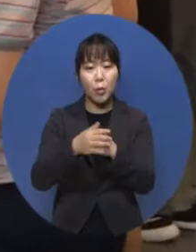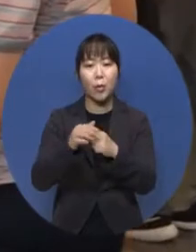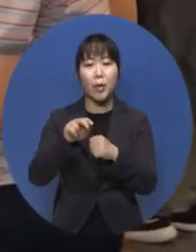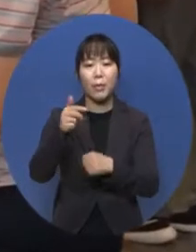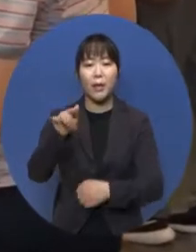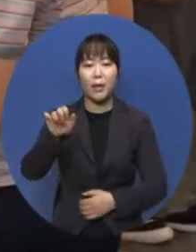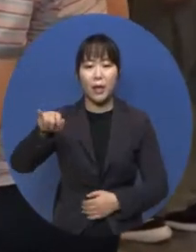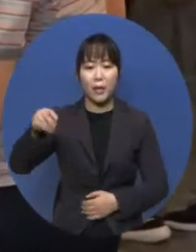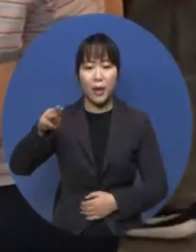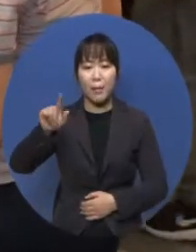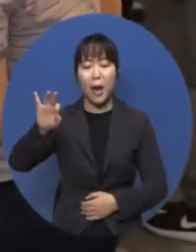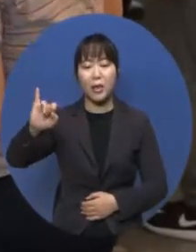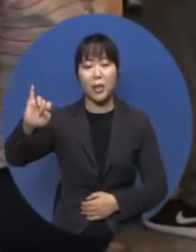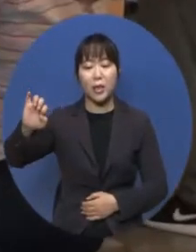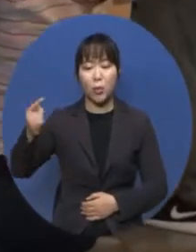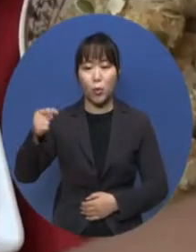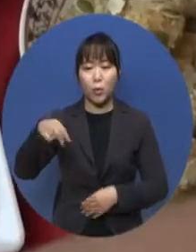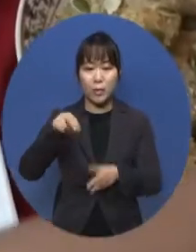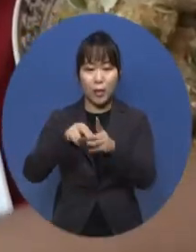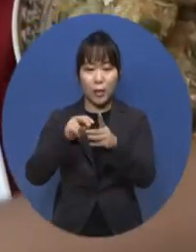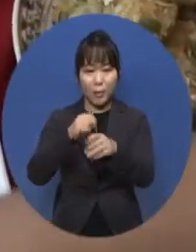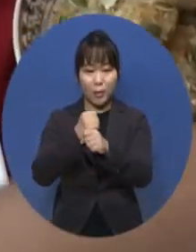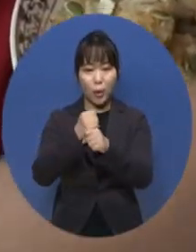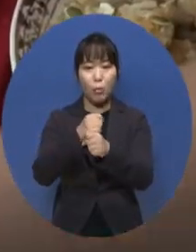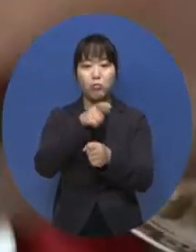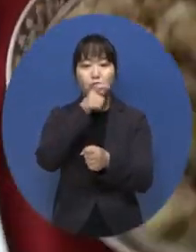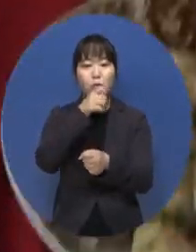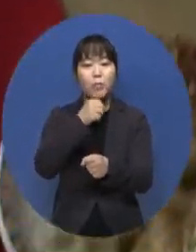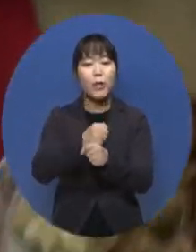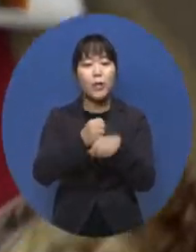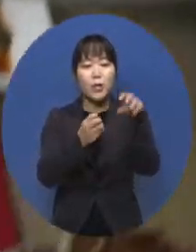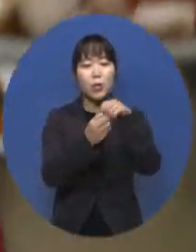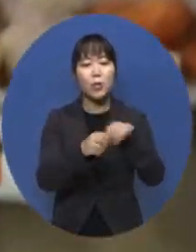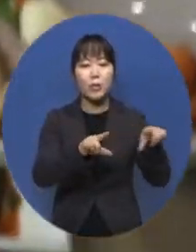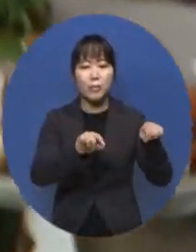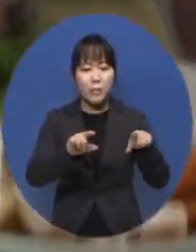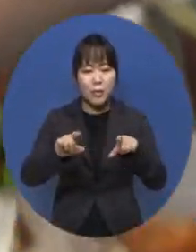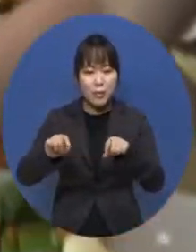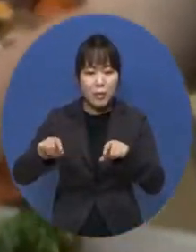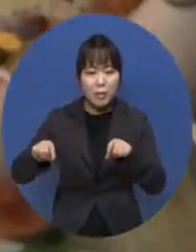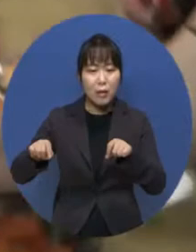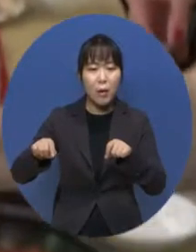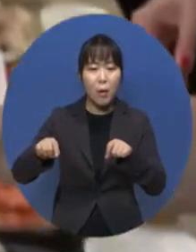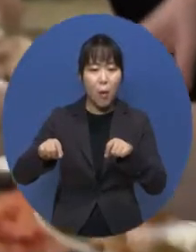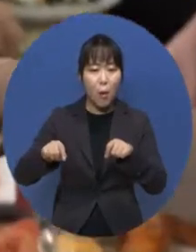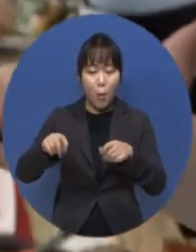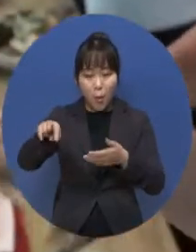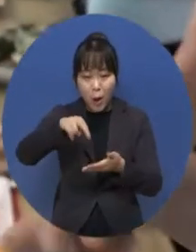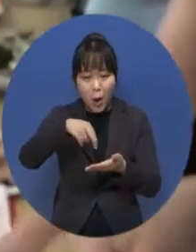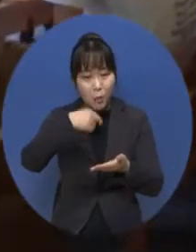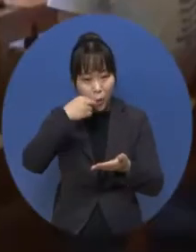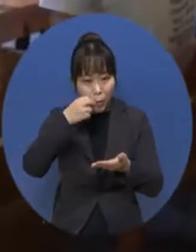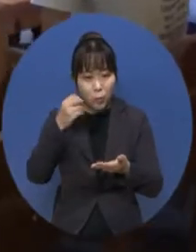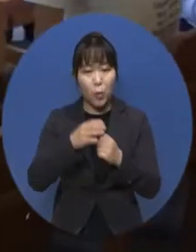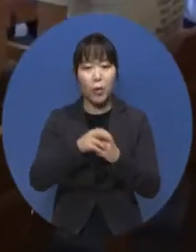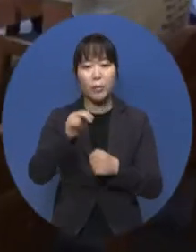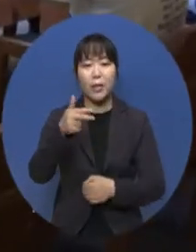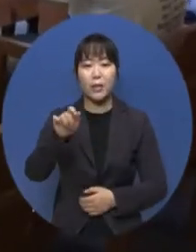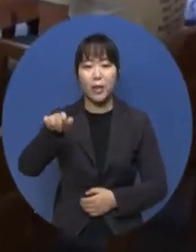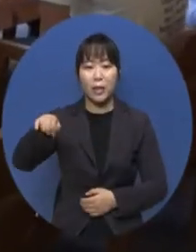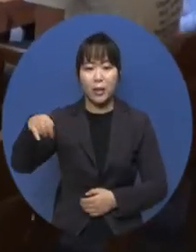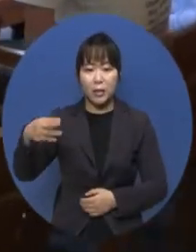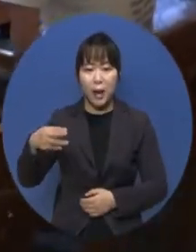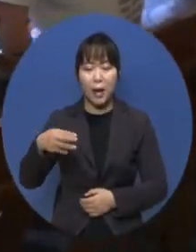미네랄 바이오센터가 개발한 물로 조리한 전통음식들을 골고루 맛을 보고 미네랄 막걸리를